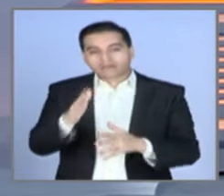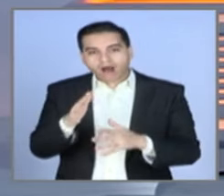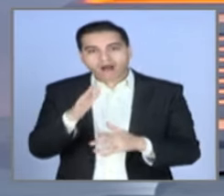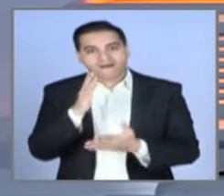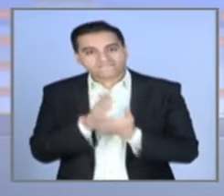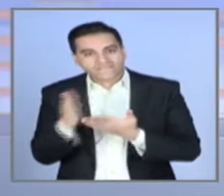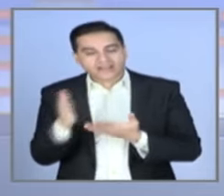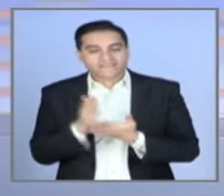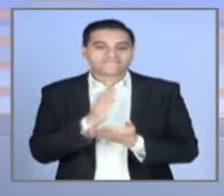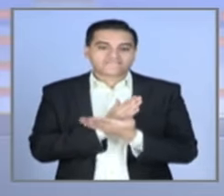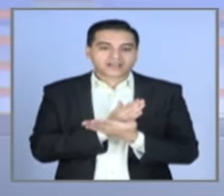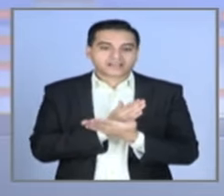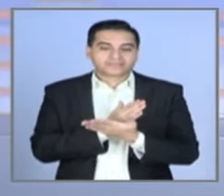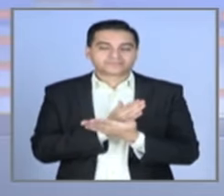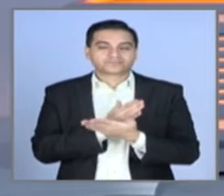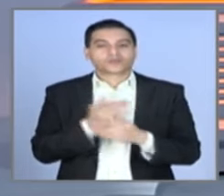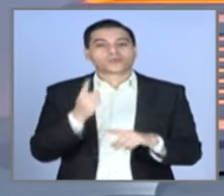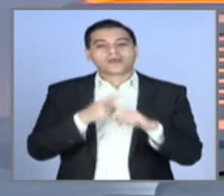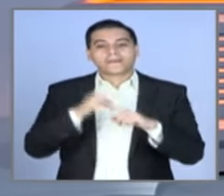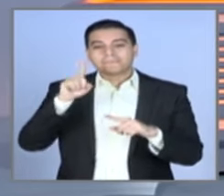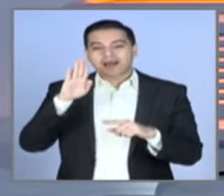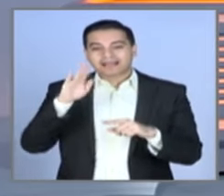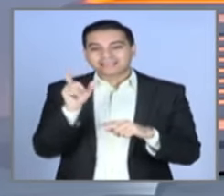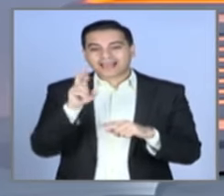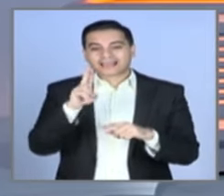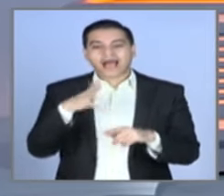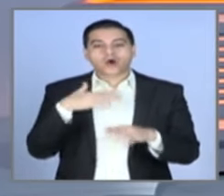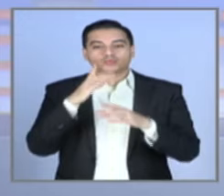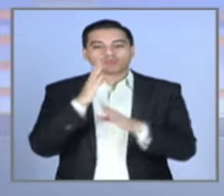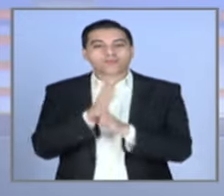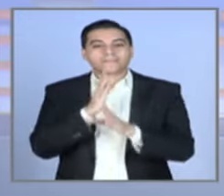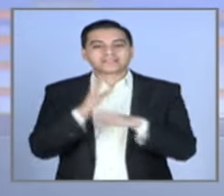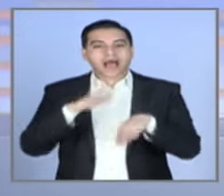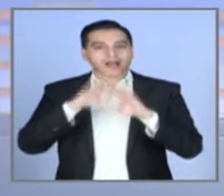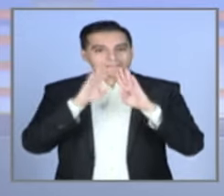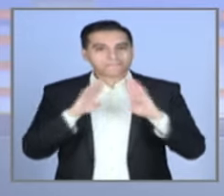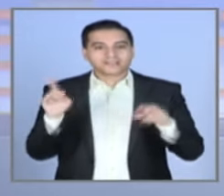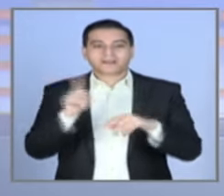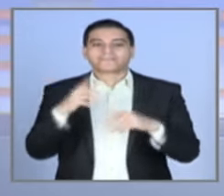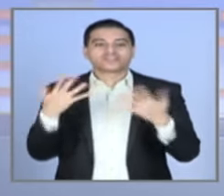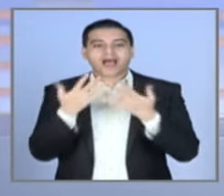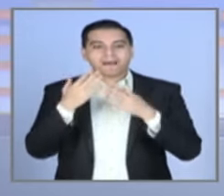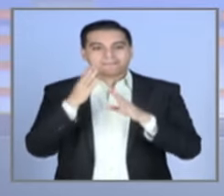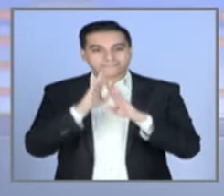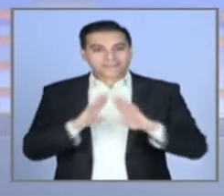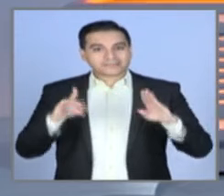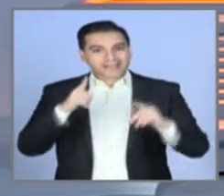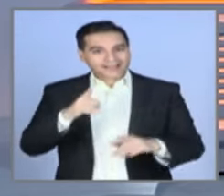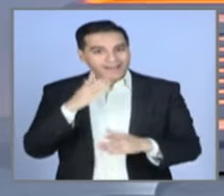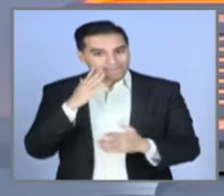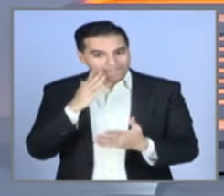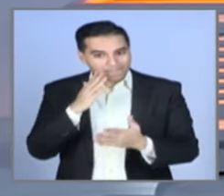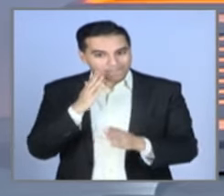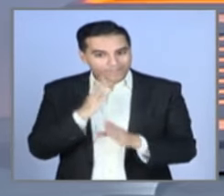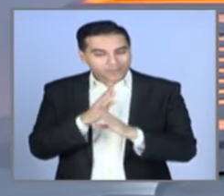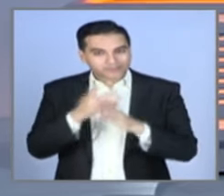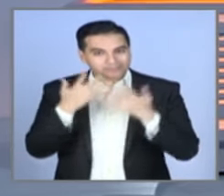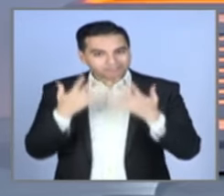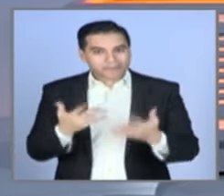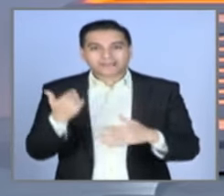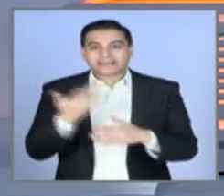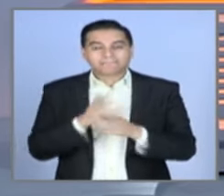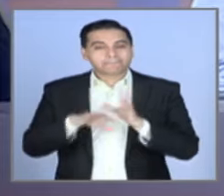بالظبط. فسنت بقى عايز تطلع ممثلة، ممثلة مسرح كمان، مش أي حاجة يعني، المسرح ده ليه هيبة. احكي لي بقى، إيه